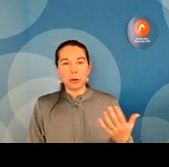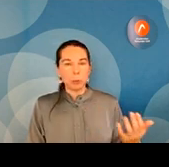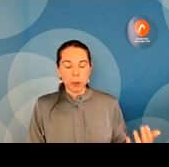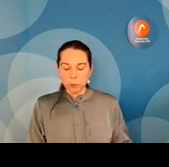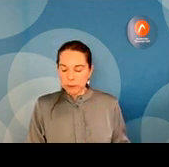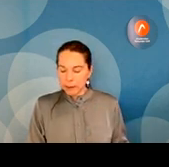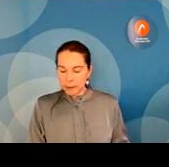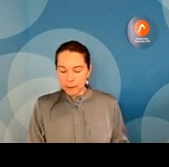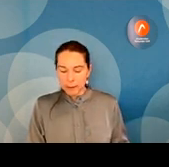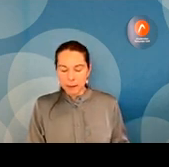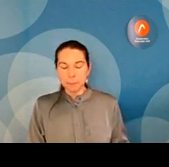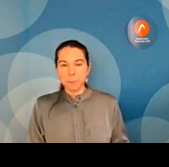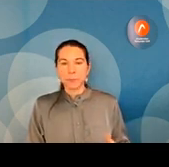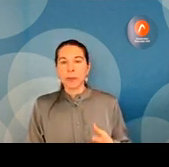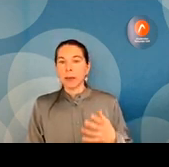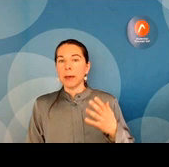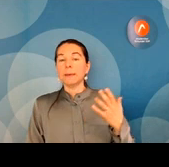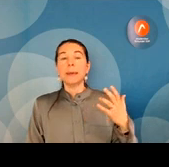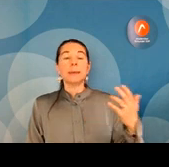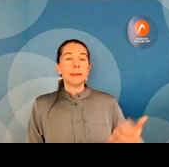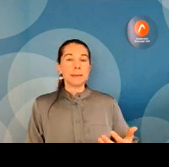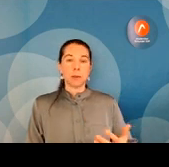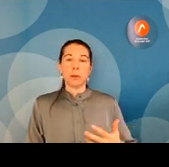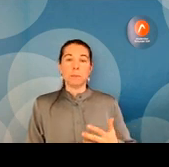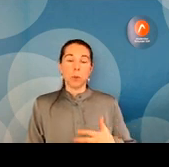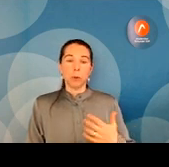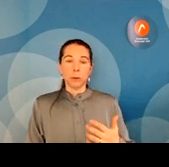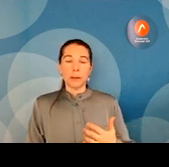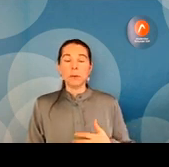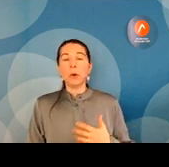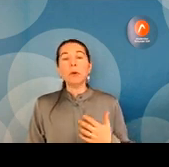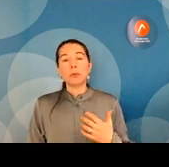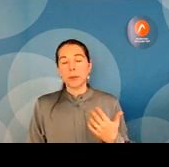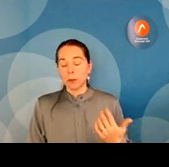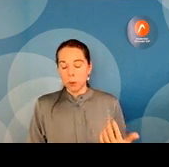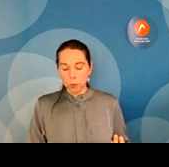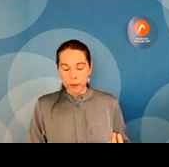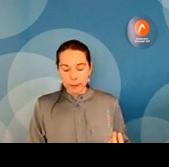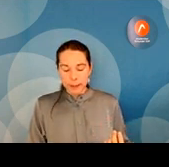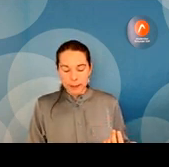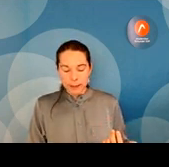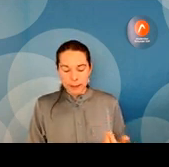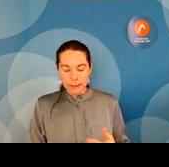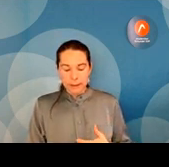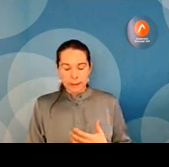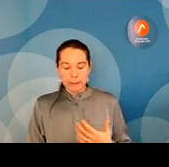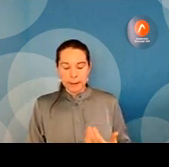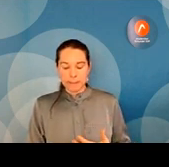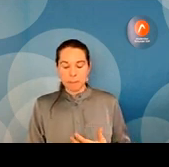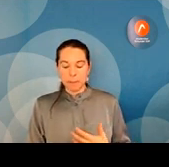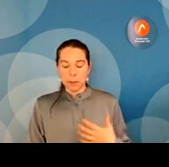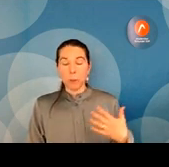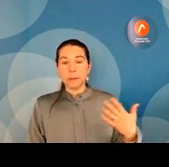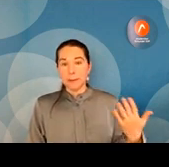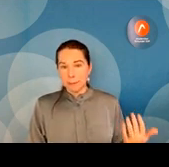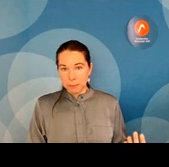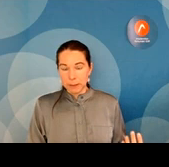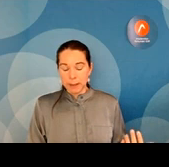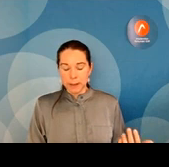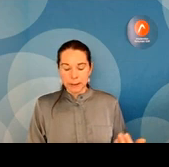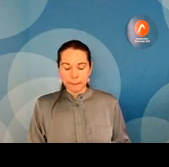våra fördomar, hur vi tänker. Det är den synen på ålder. Men också sen hur vi agerar, till exempel